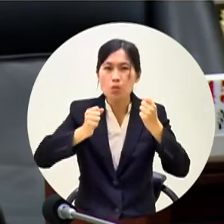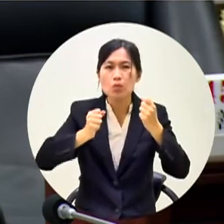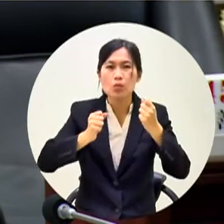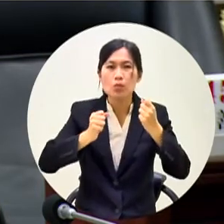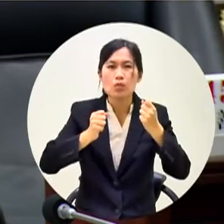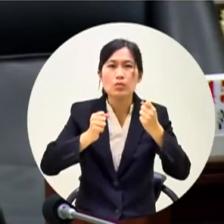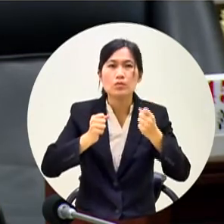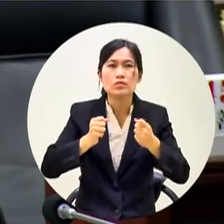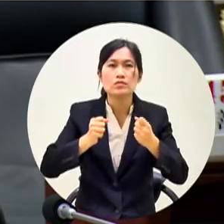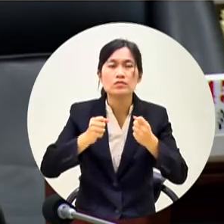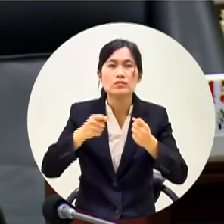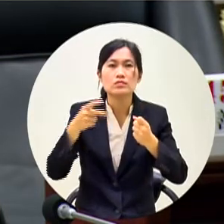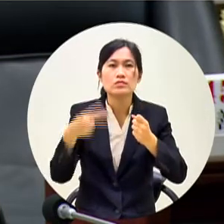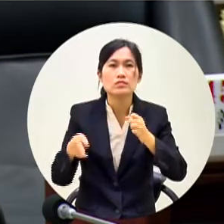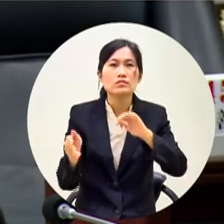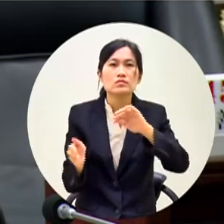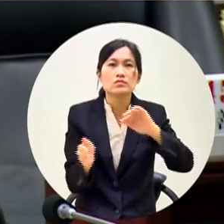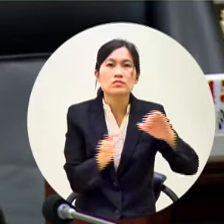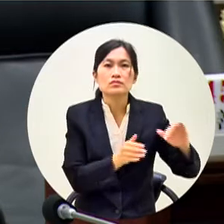好，啊来，即马，